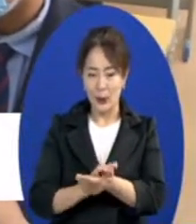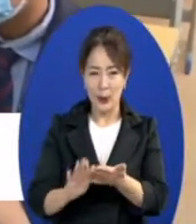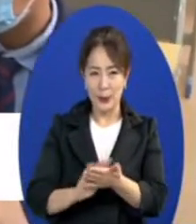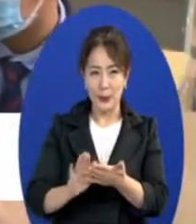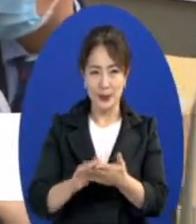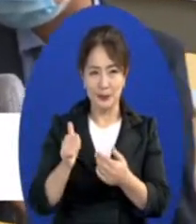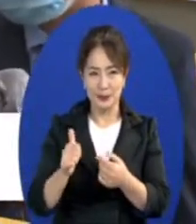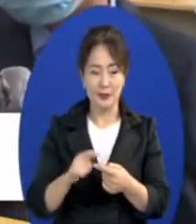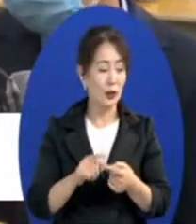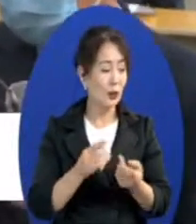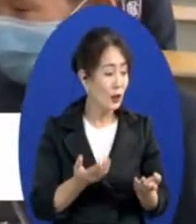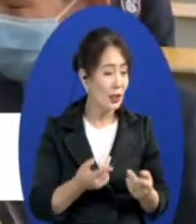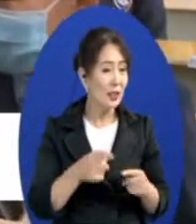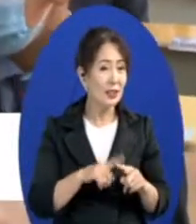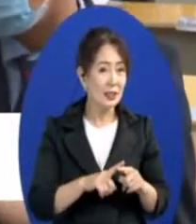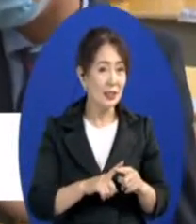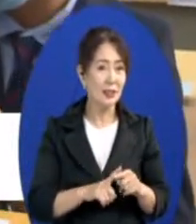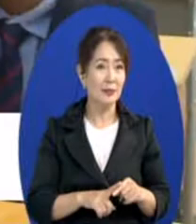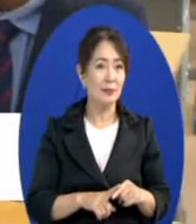Гараа хэр.